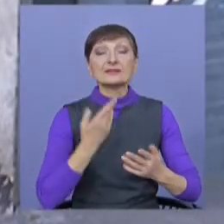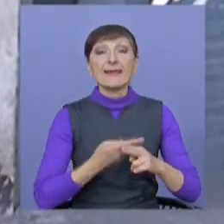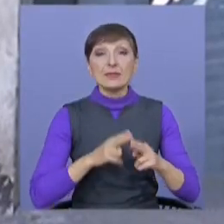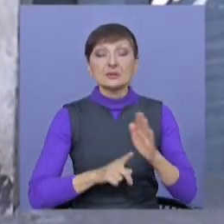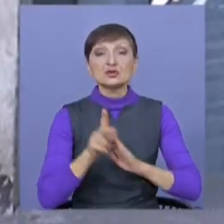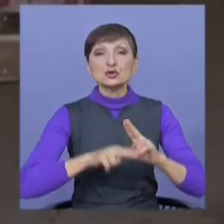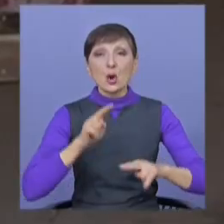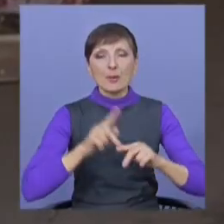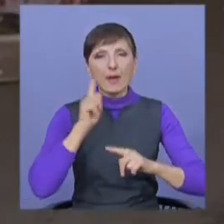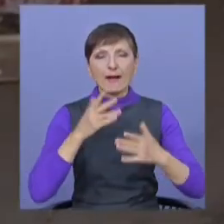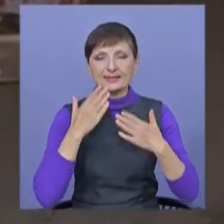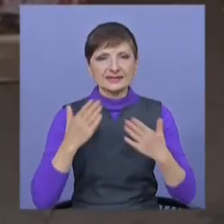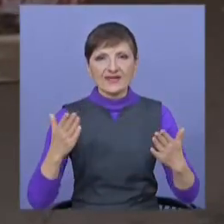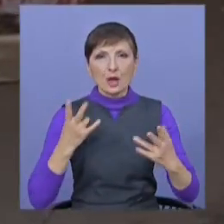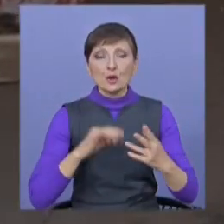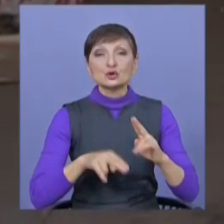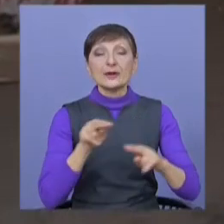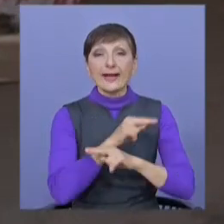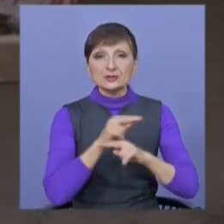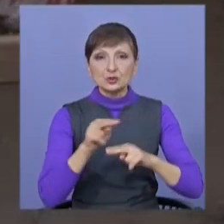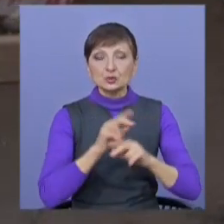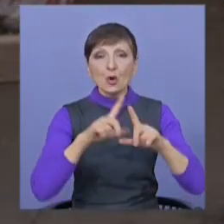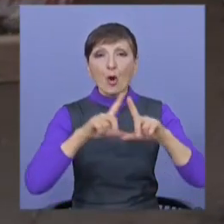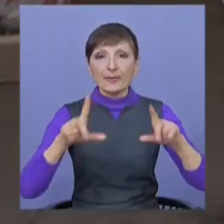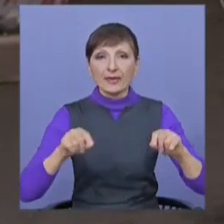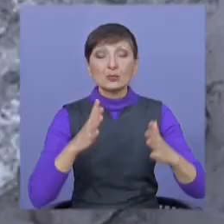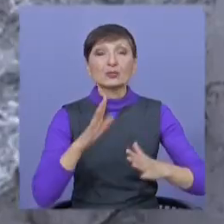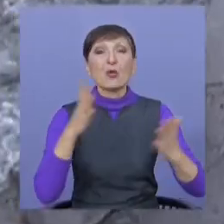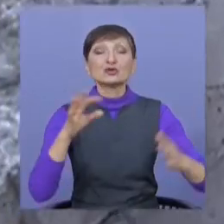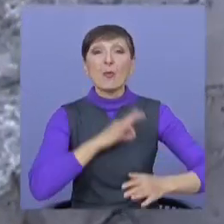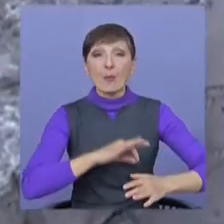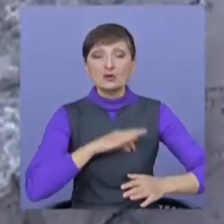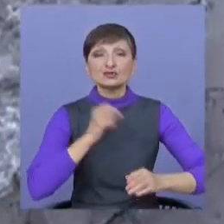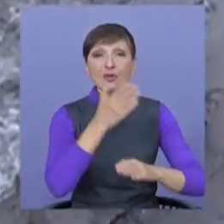начнется строительство, пока не ясно. Но то, что реконструированный объект принесет больше